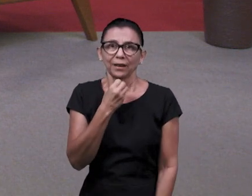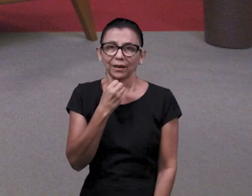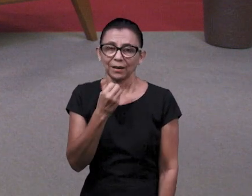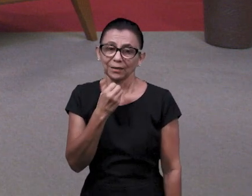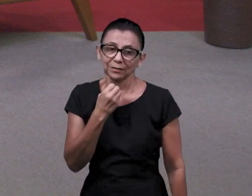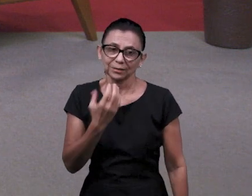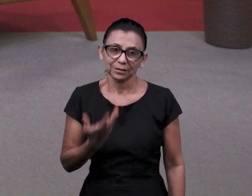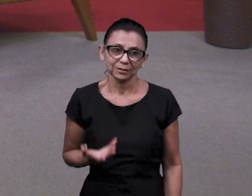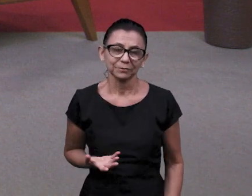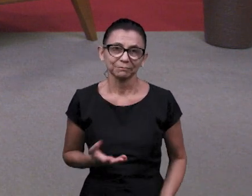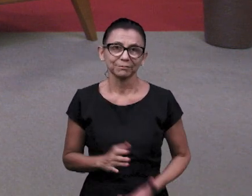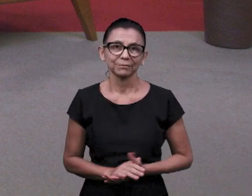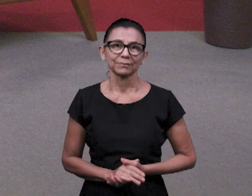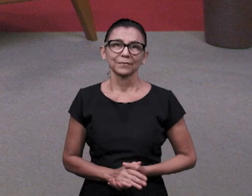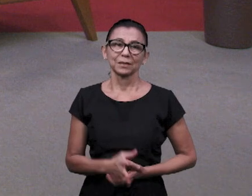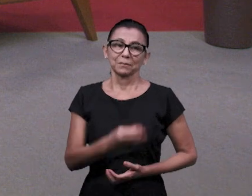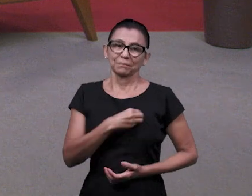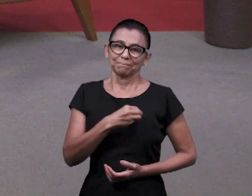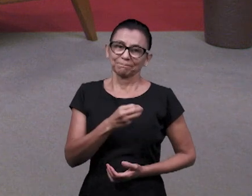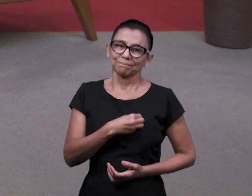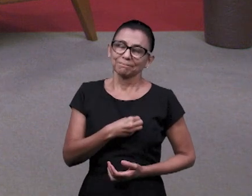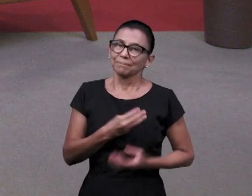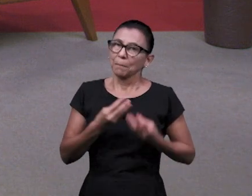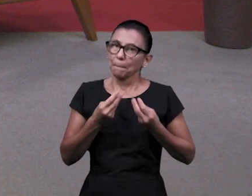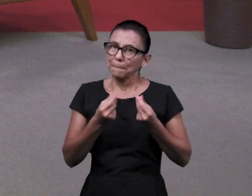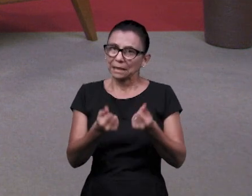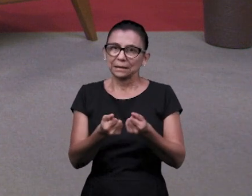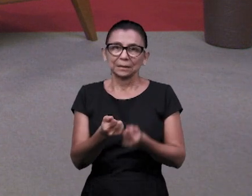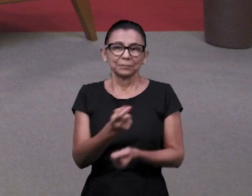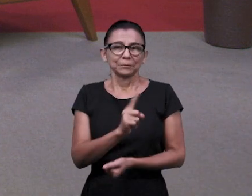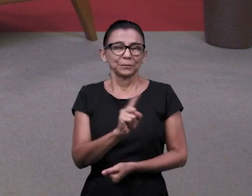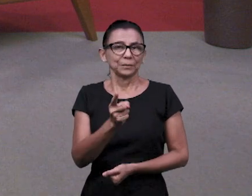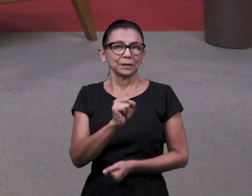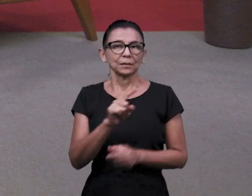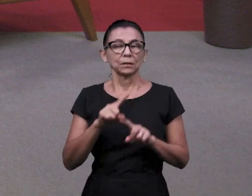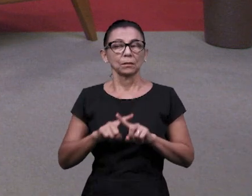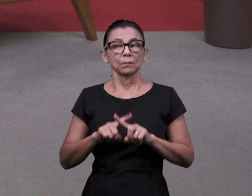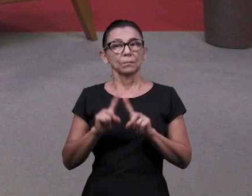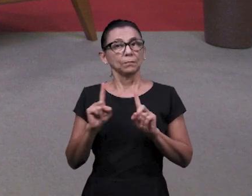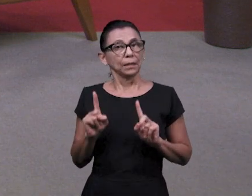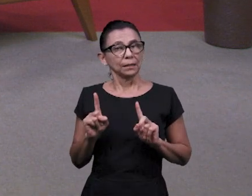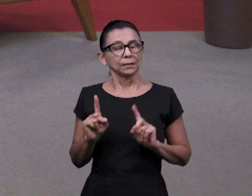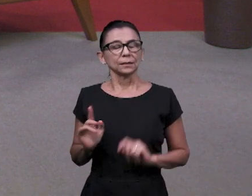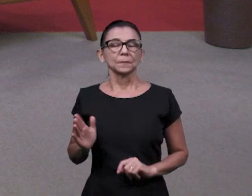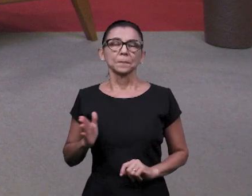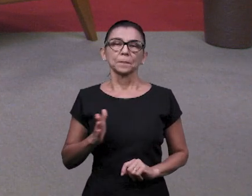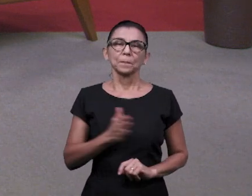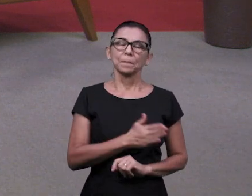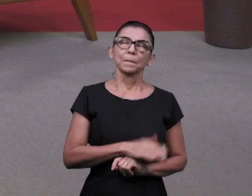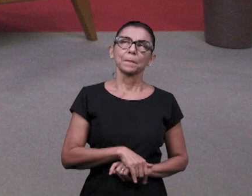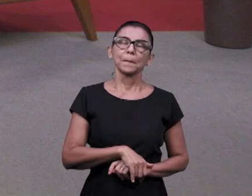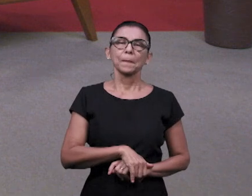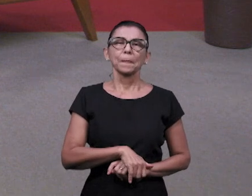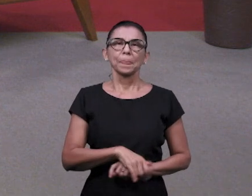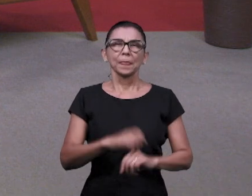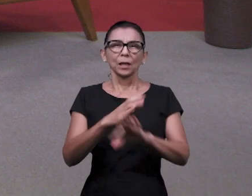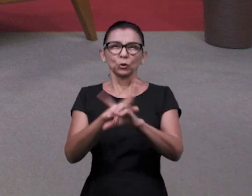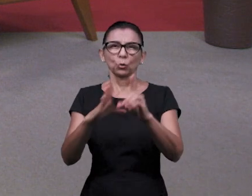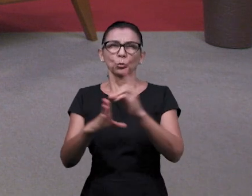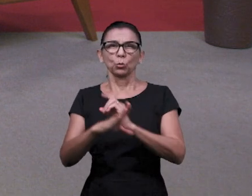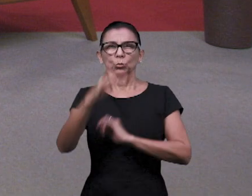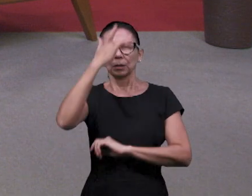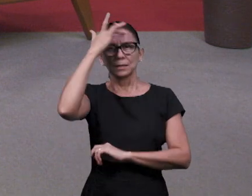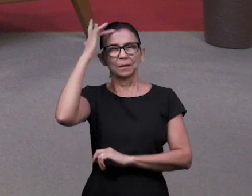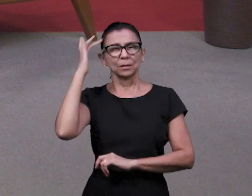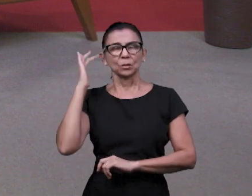malgré nous-mêmes, n'est-ce pas? Oui, et en vérité, des personnes vont au culte avec des